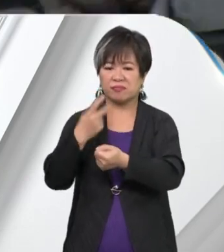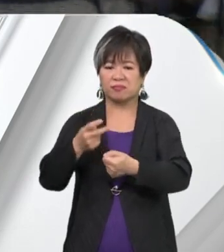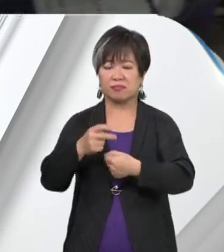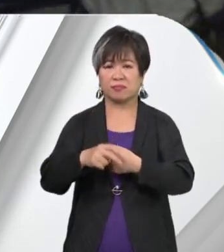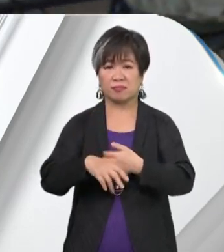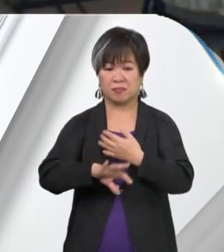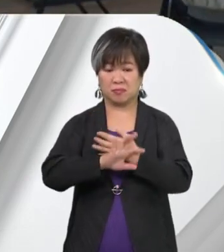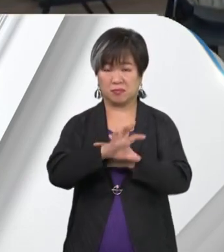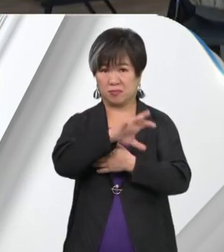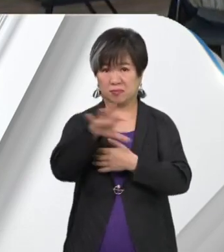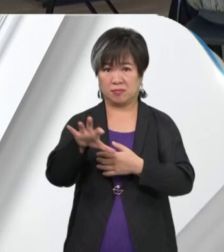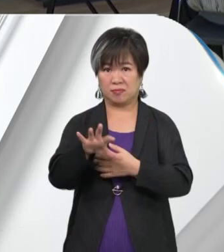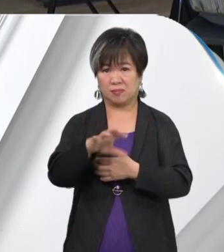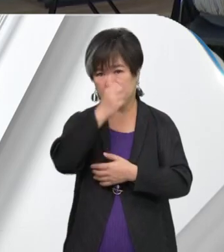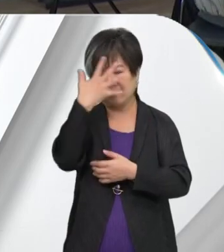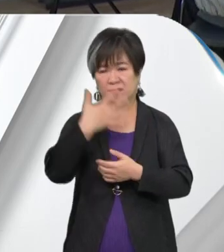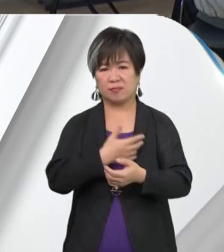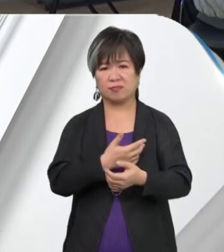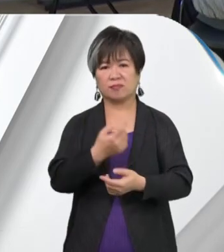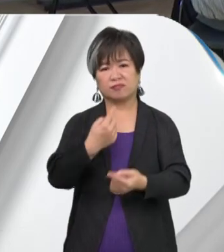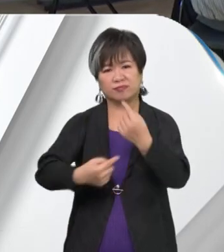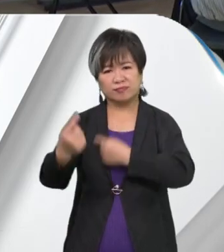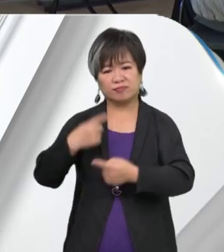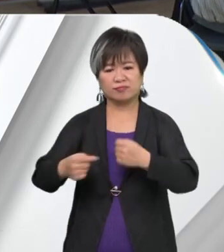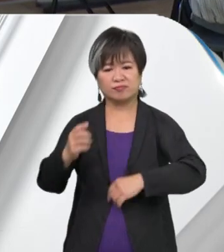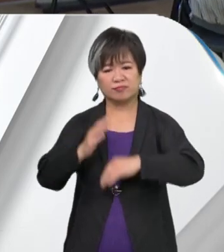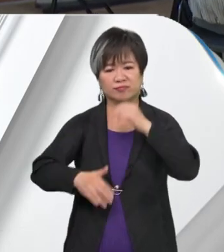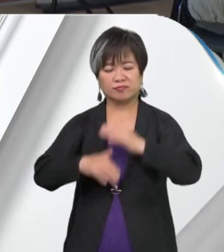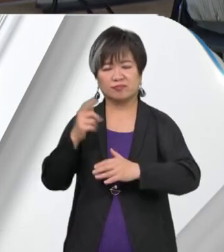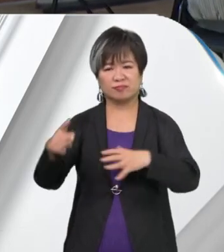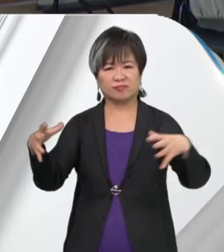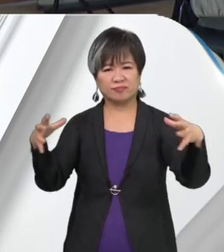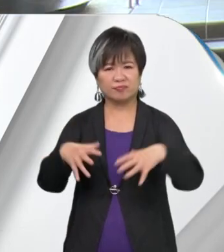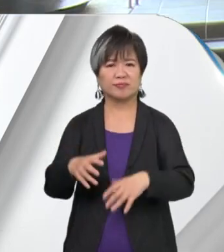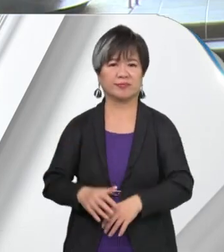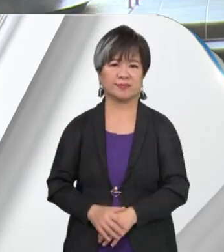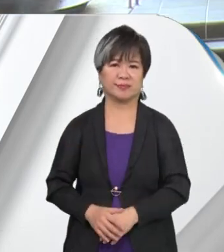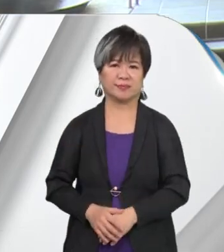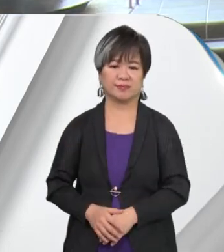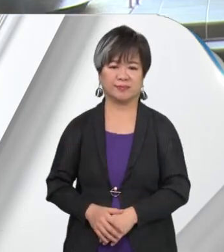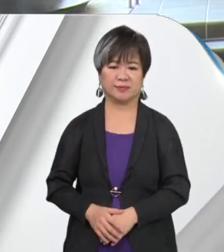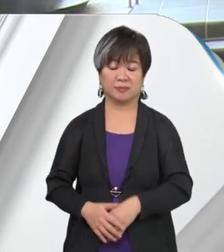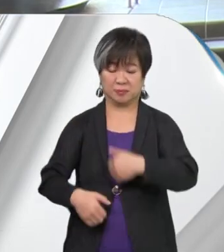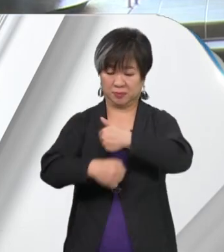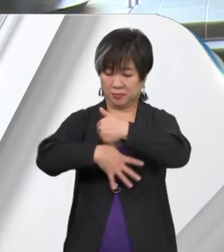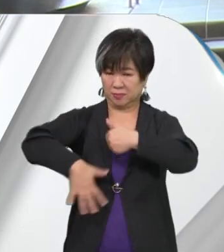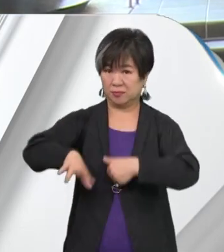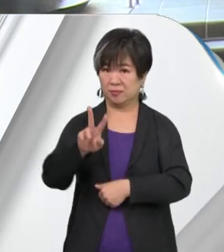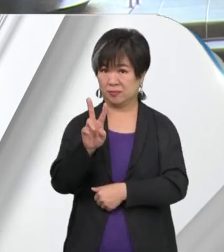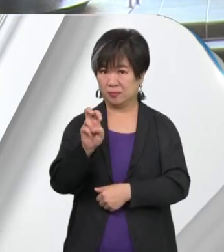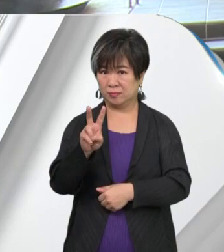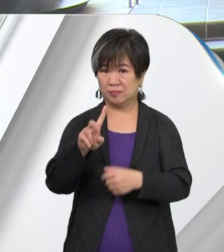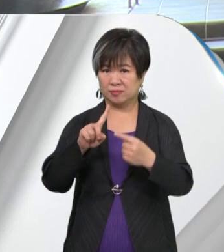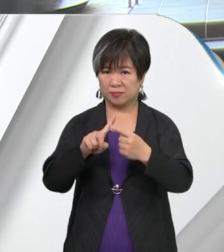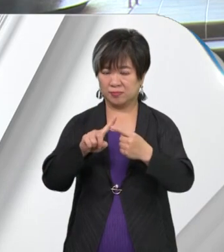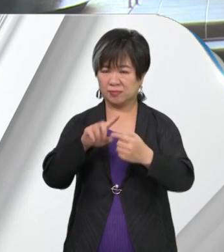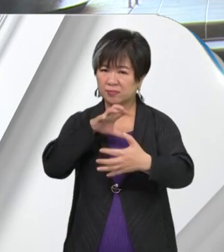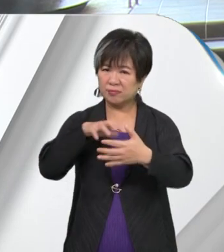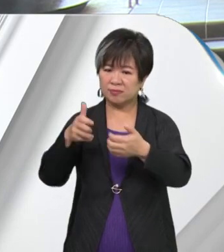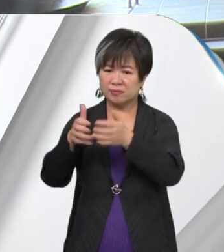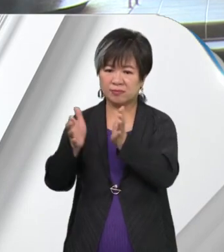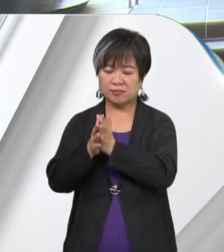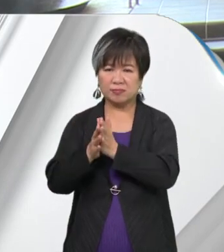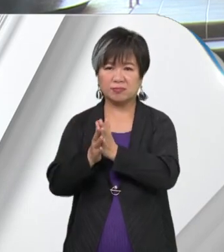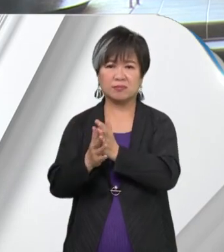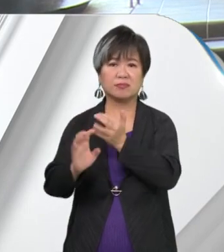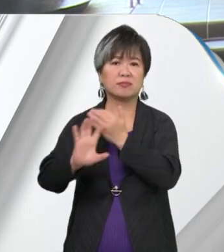生产也偏了掉，强化为梧桐产业做优秀经营发展。 现在我们团队有22位左右，然后一部分呢是诚信住民